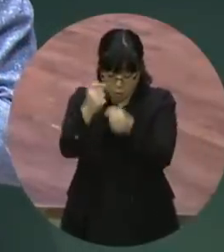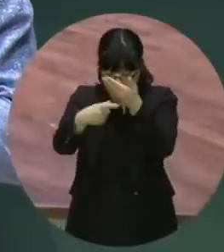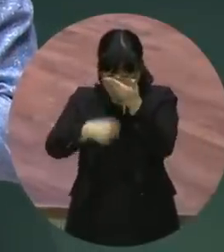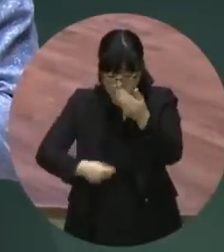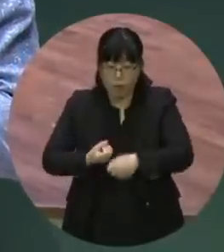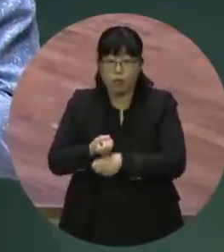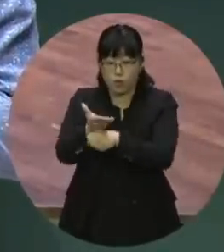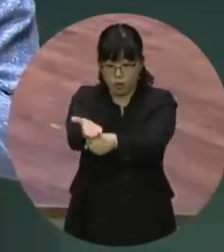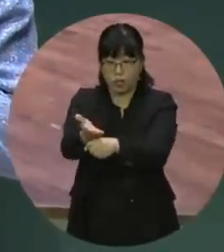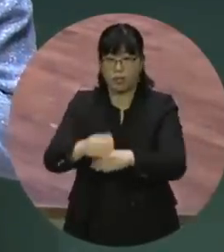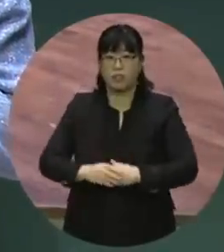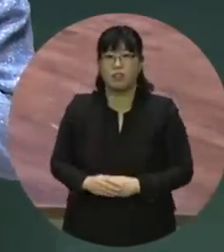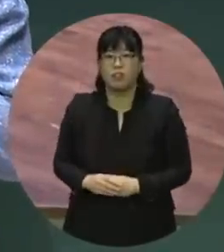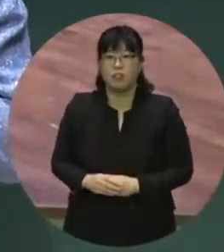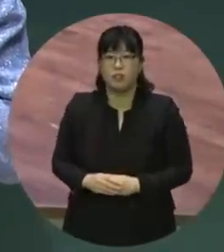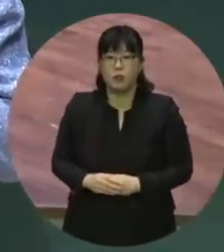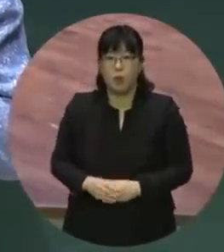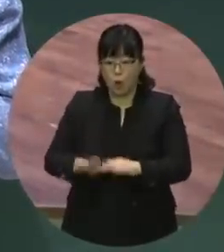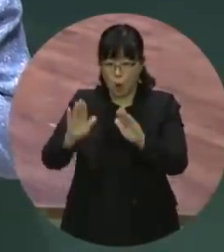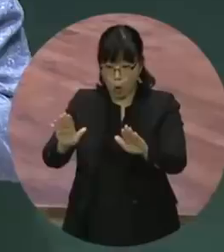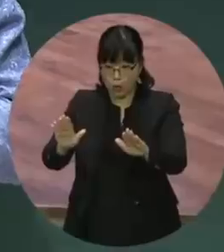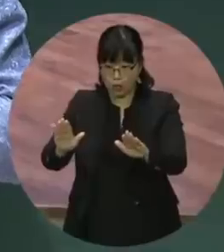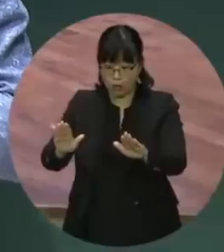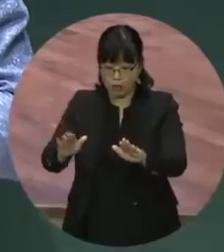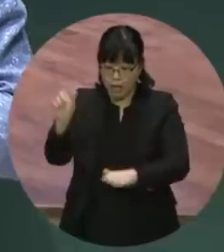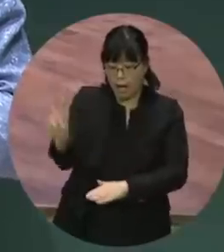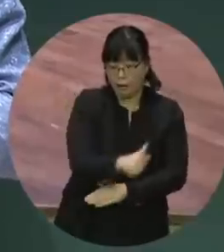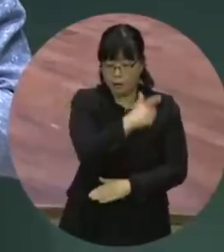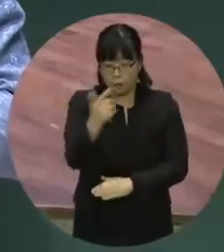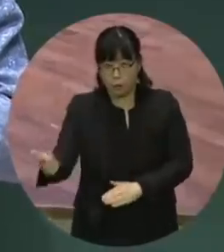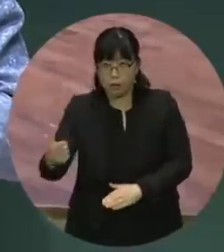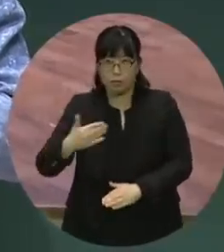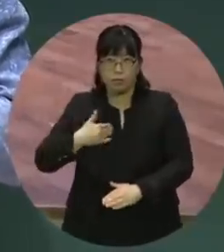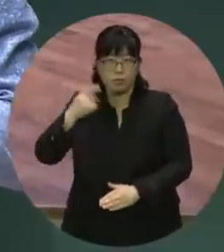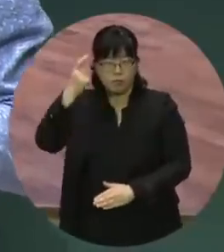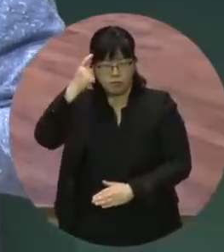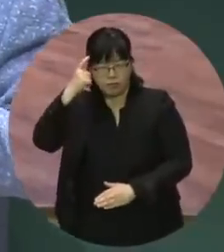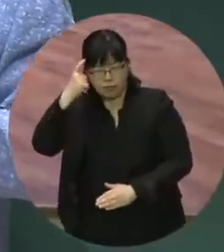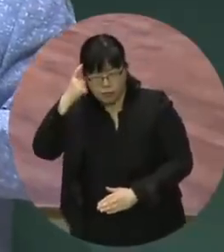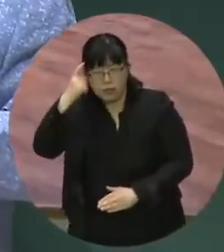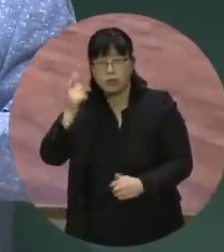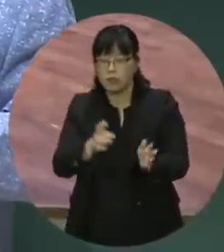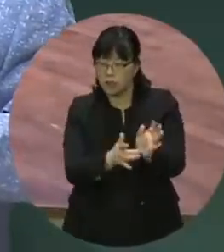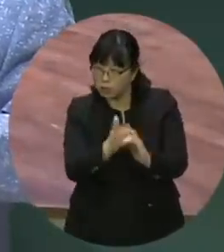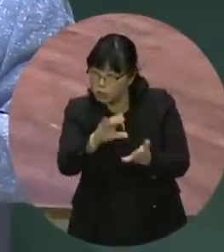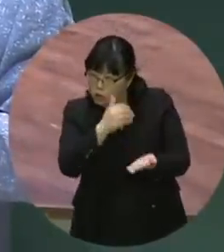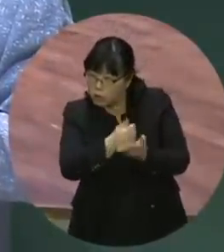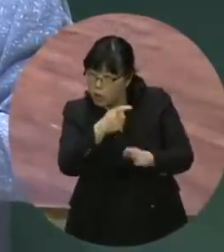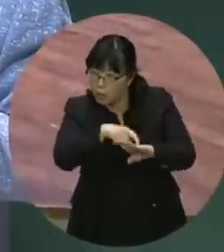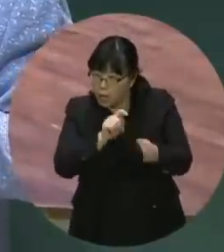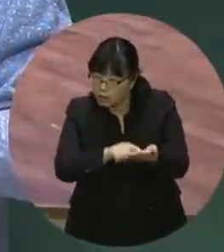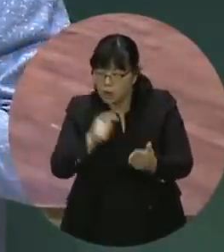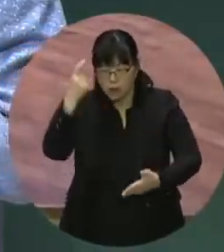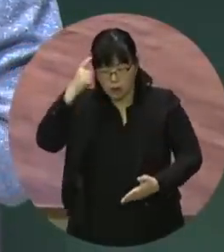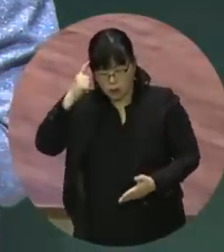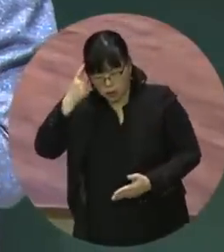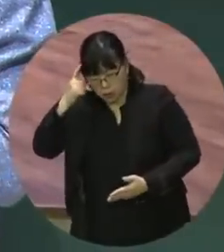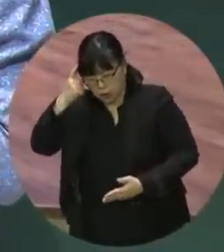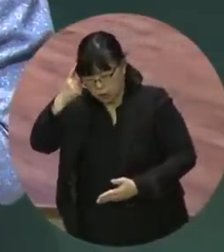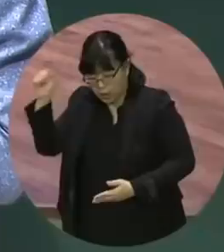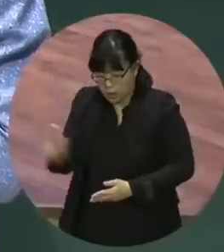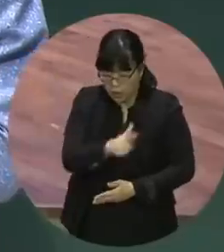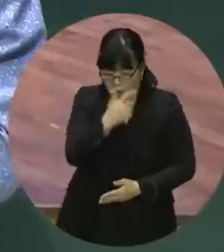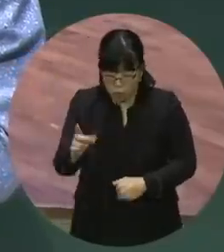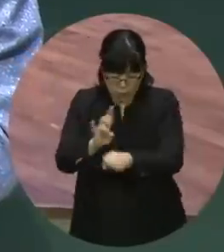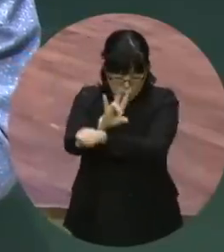품으라. 그걸 여러분이 오늘 하루 종일 묵상, 내일도 모레도 이것만 계속합니다. 본문이 이거예요. 오늘 이 3일